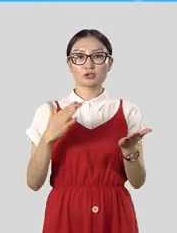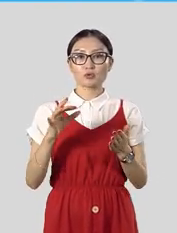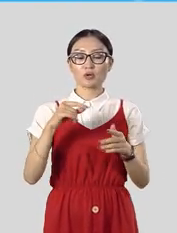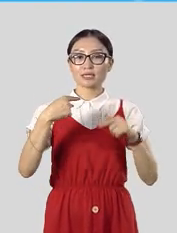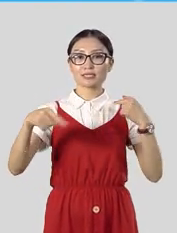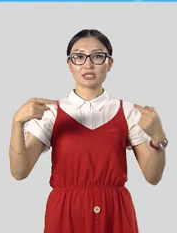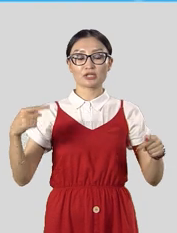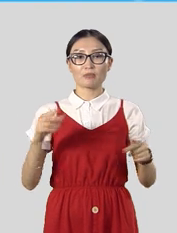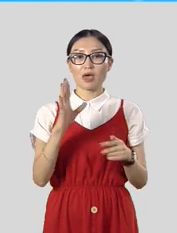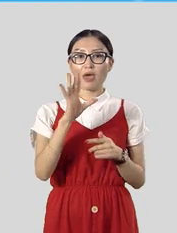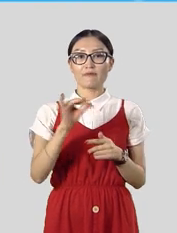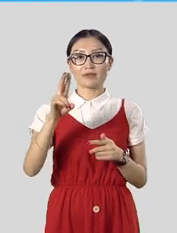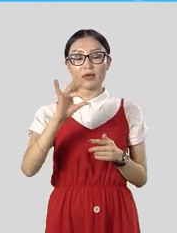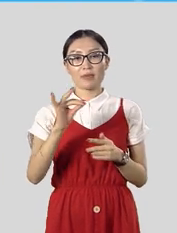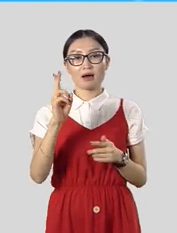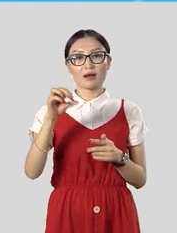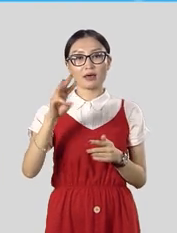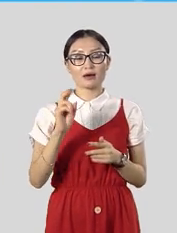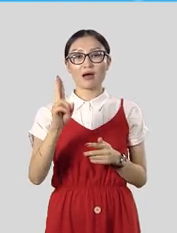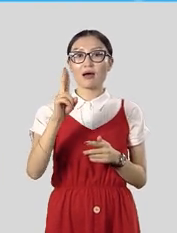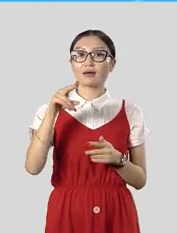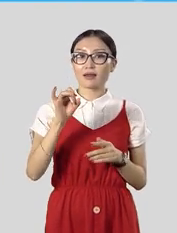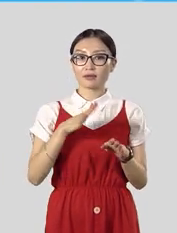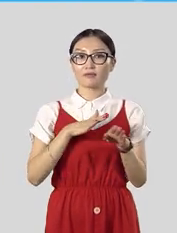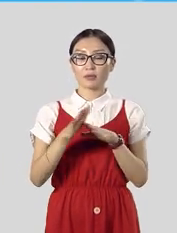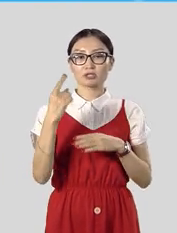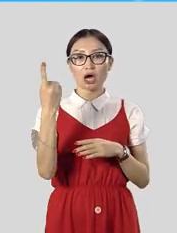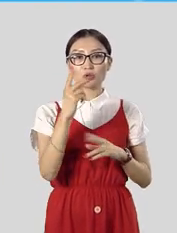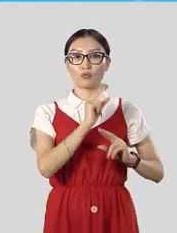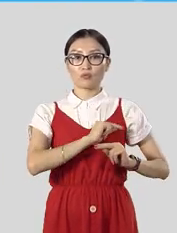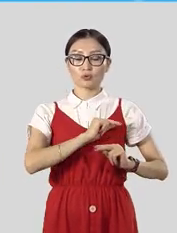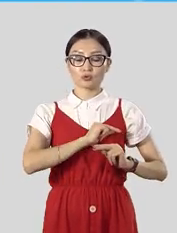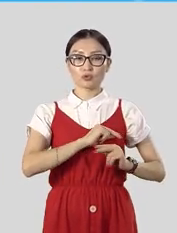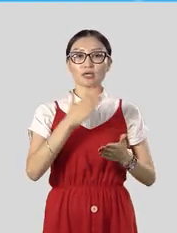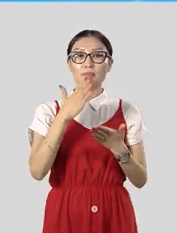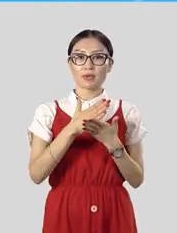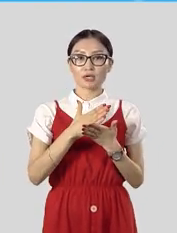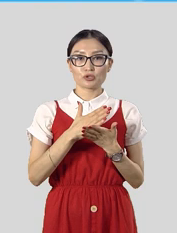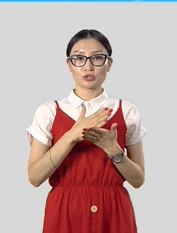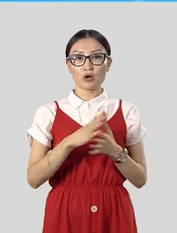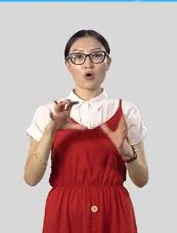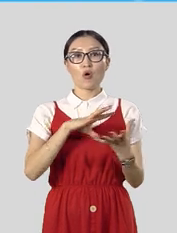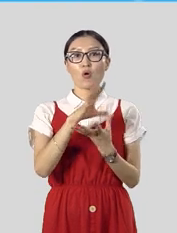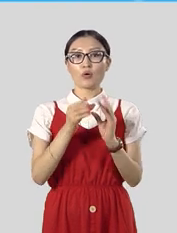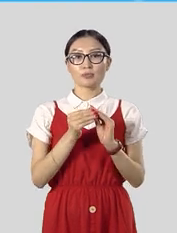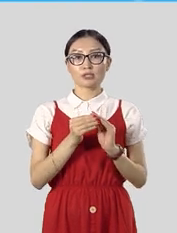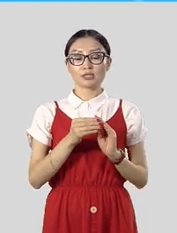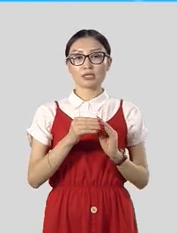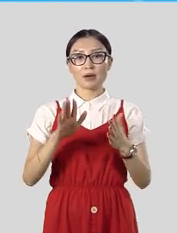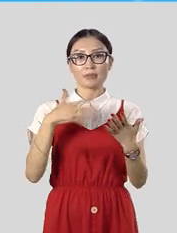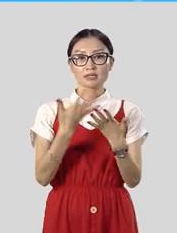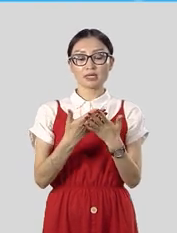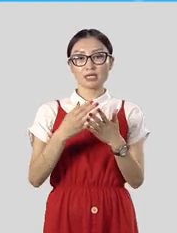различными видами клеток. Клетки, выполняющие одну функцию, имеющие общее